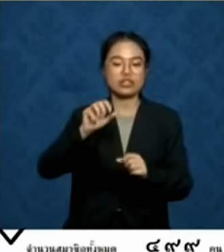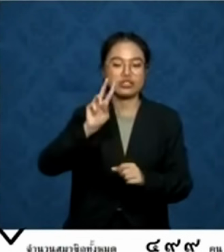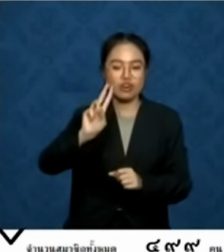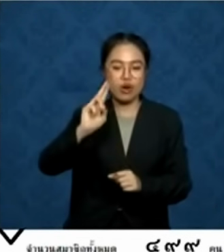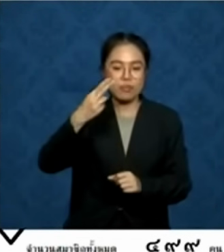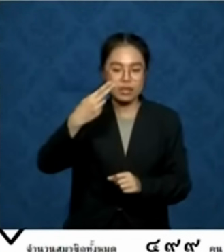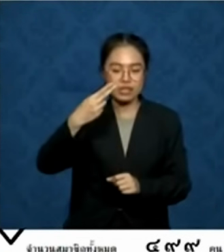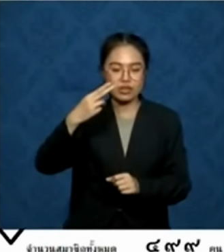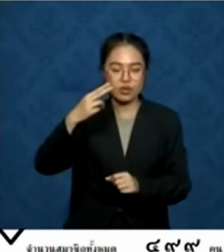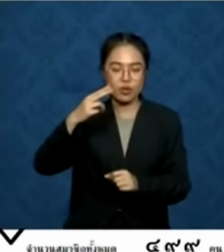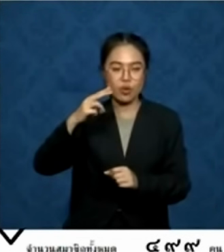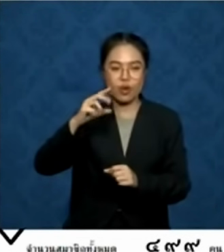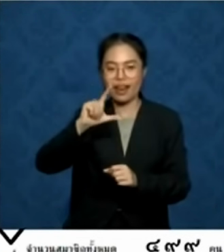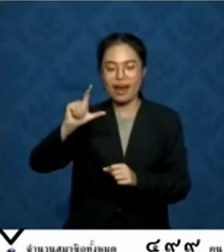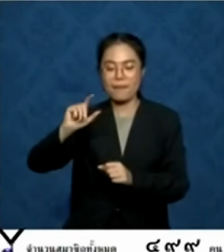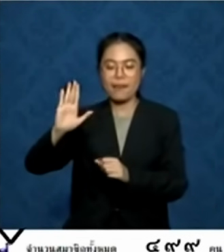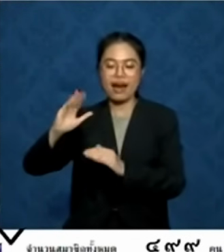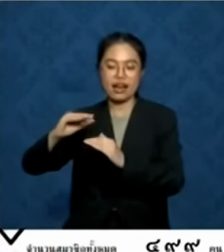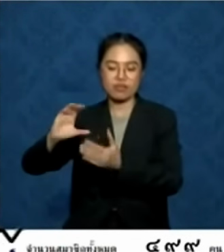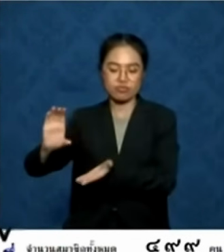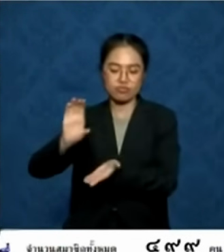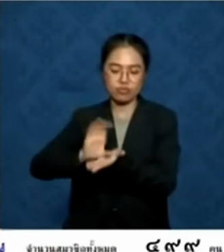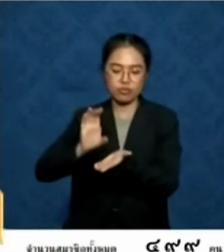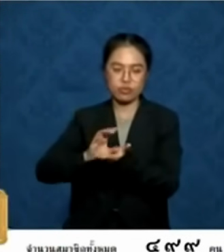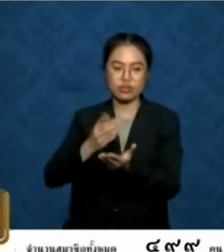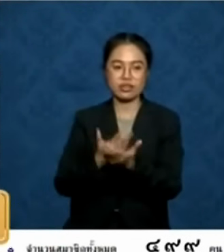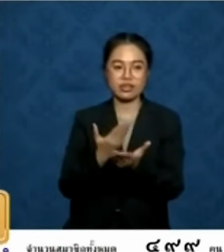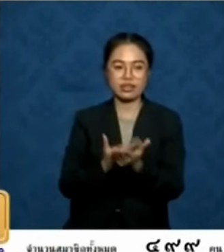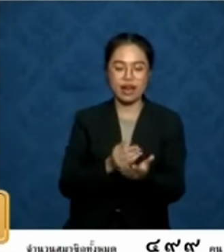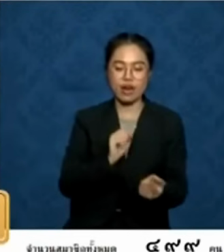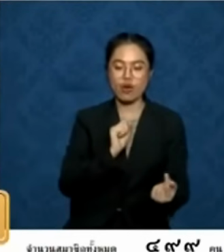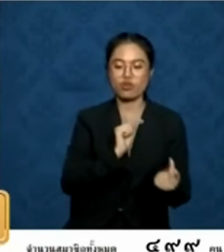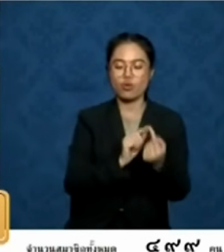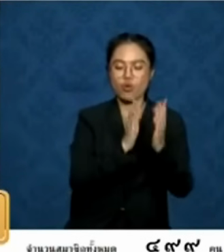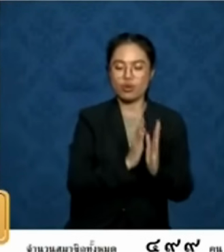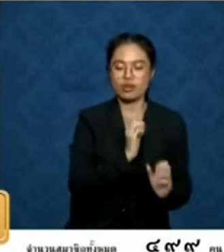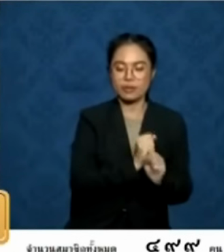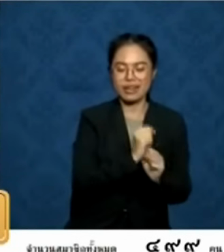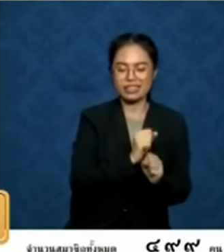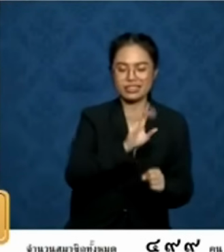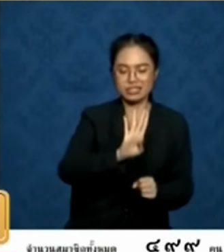21,335.6 ล้านบาทและค่าใช้จ่ายบุคลากรภาครัฐงบประมาณ